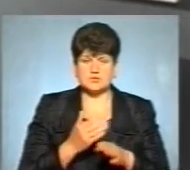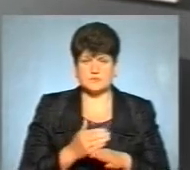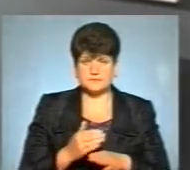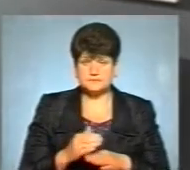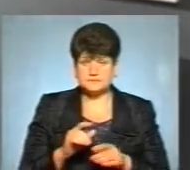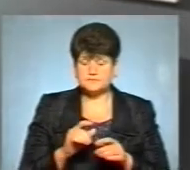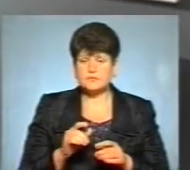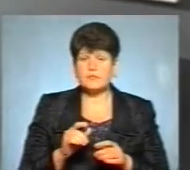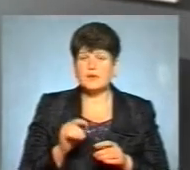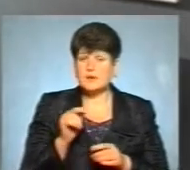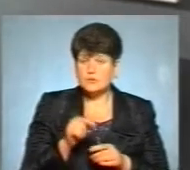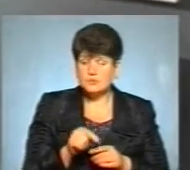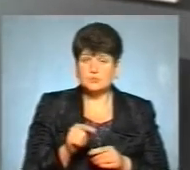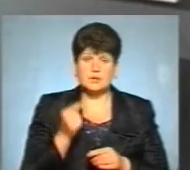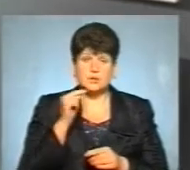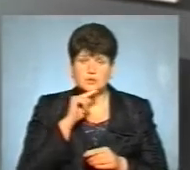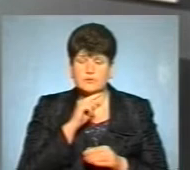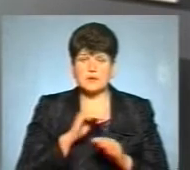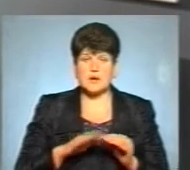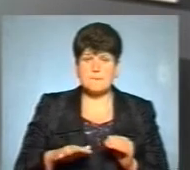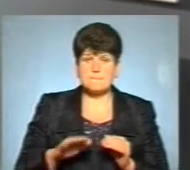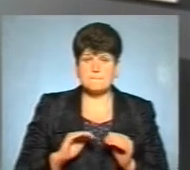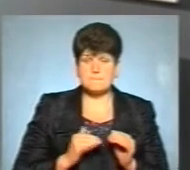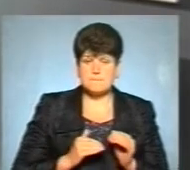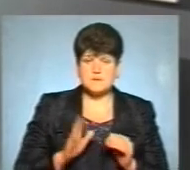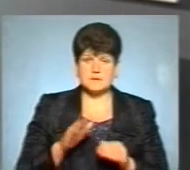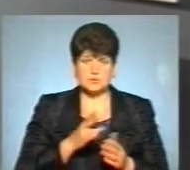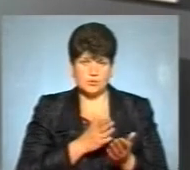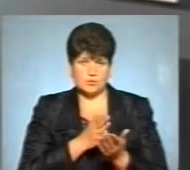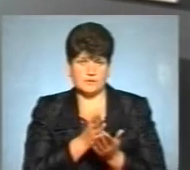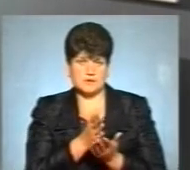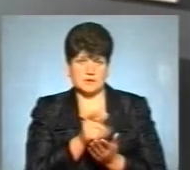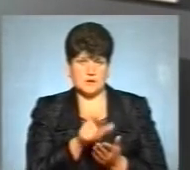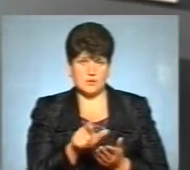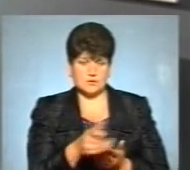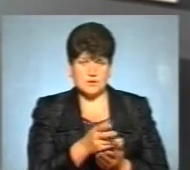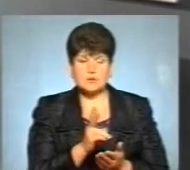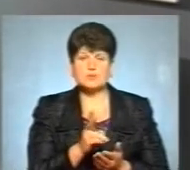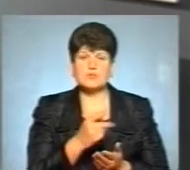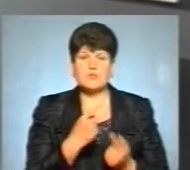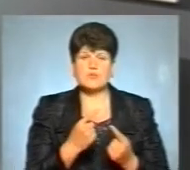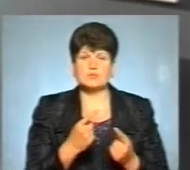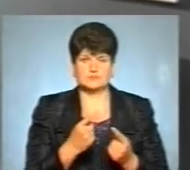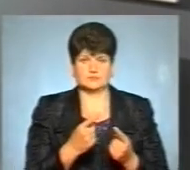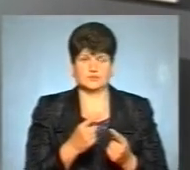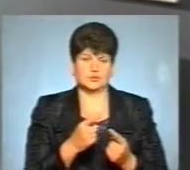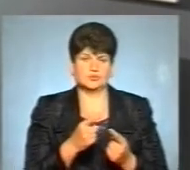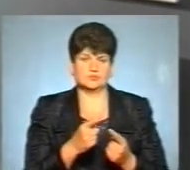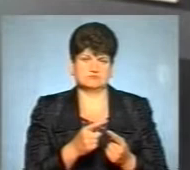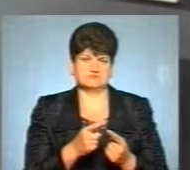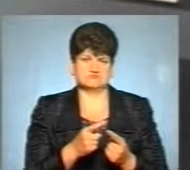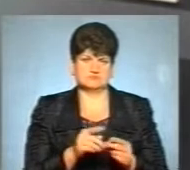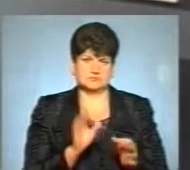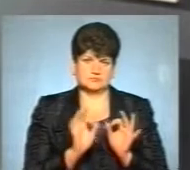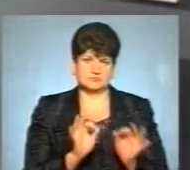якраз економіка, бізнес буде орієнтуватись на тих людей, які на «ти» говорять з новими технологіями. На жаль,